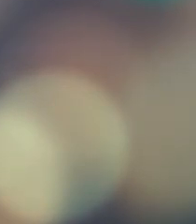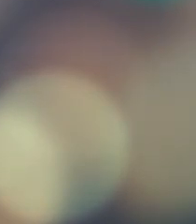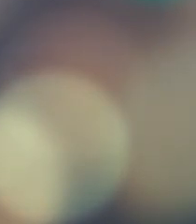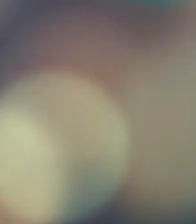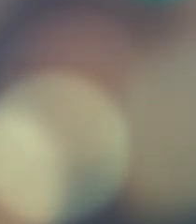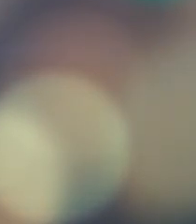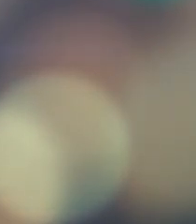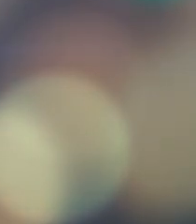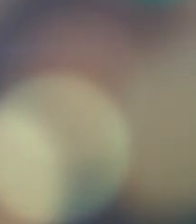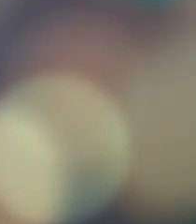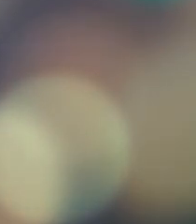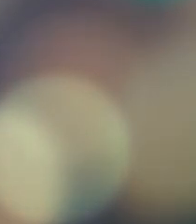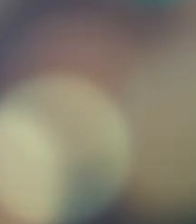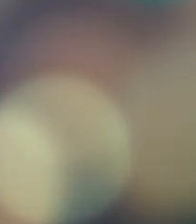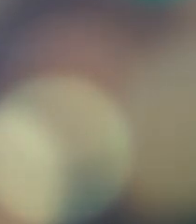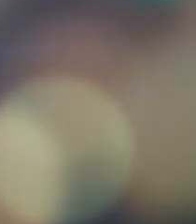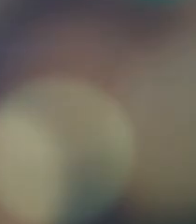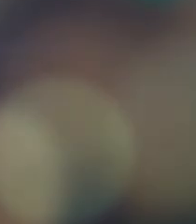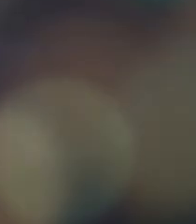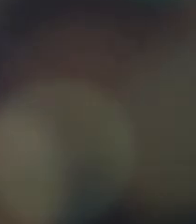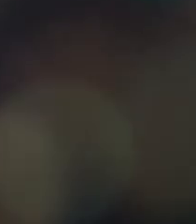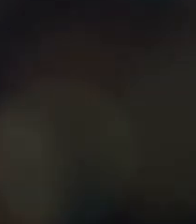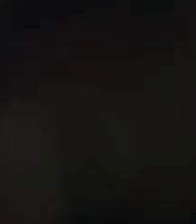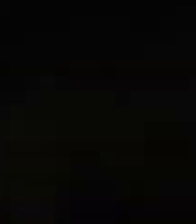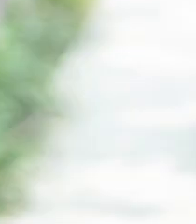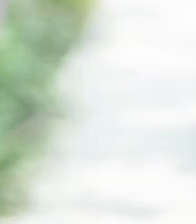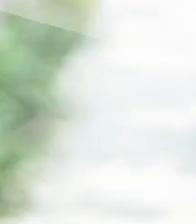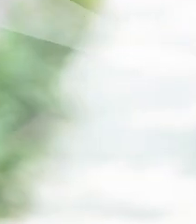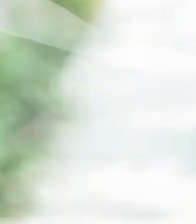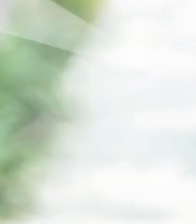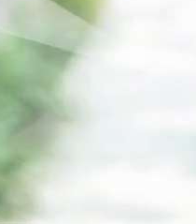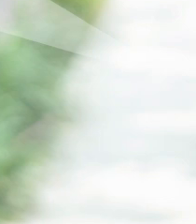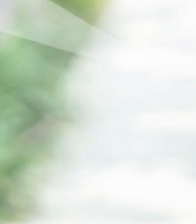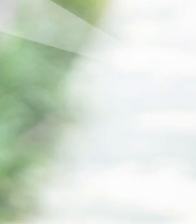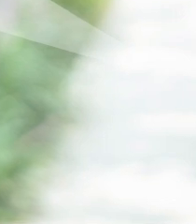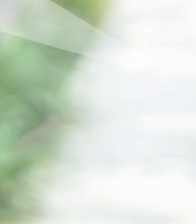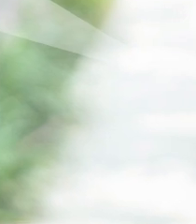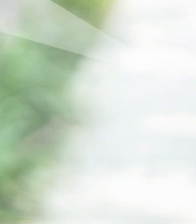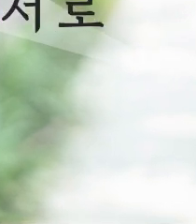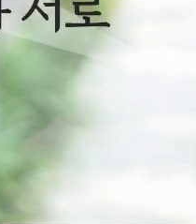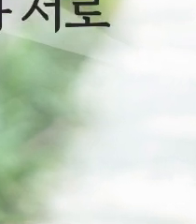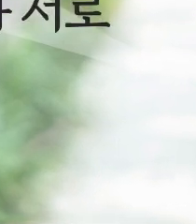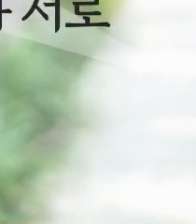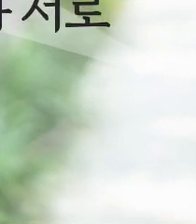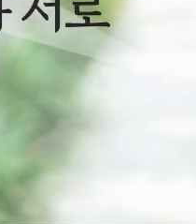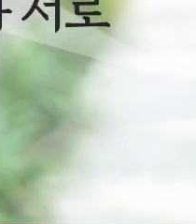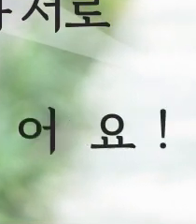있다. 상명대학교에서 피아노를 전공하고 있는 양지우. 웃으며 이야기를 하고